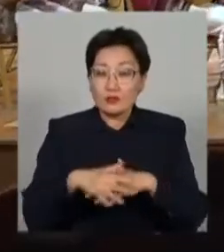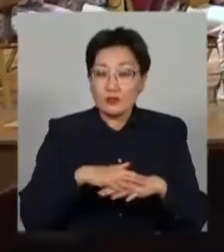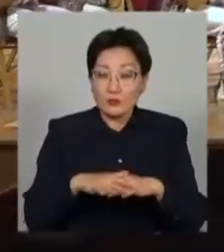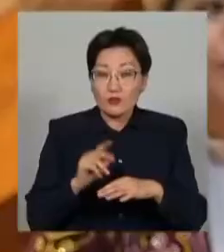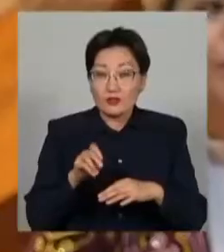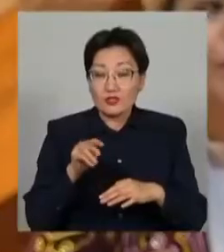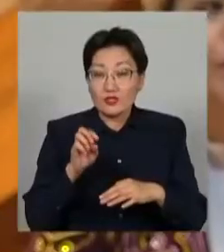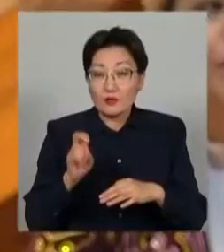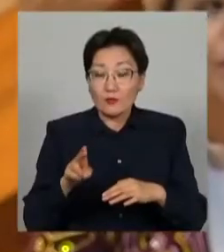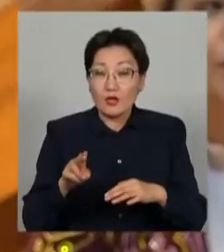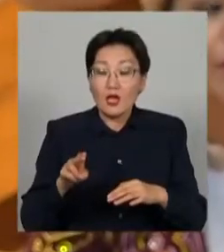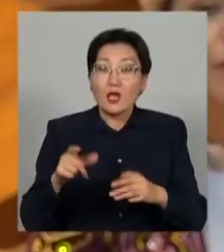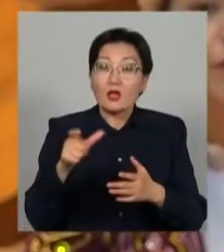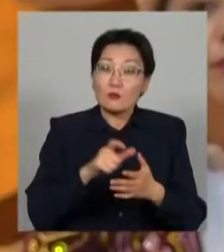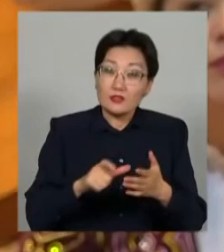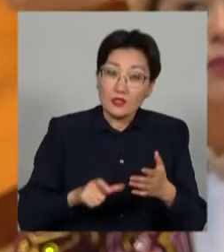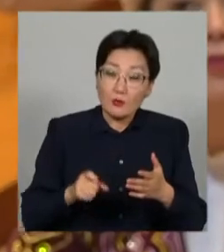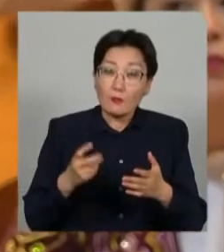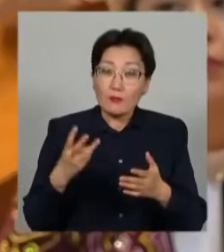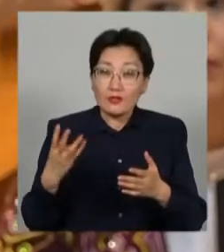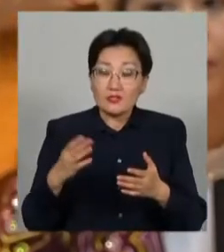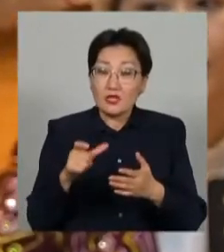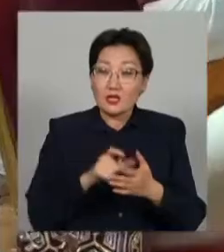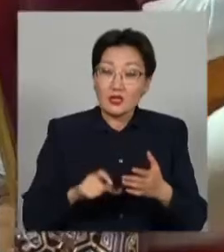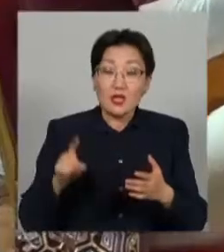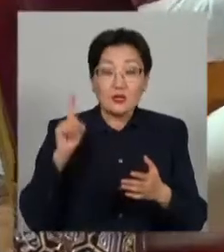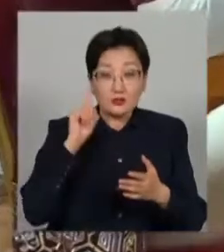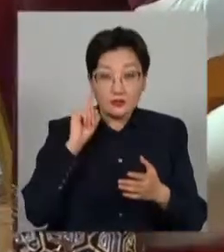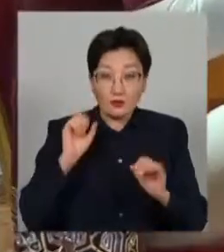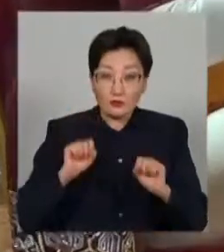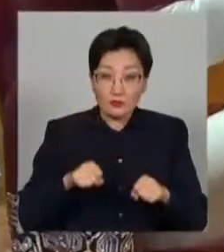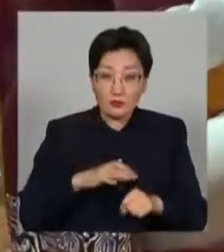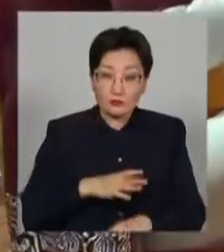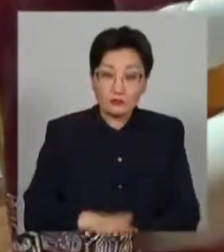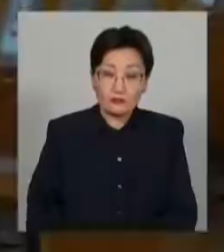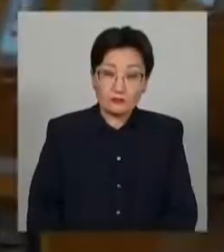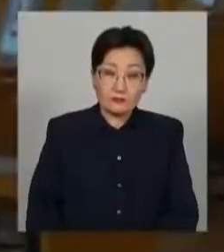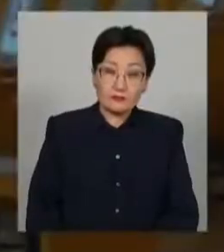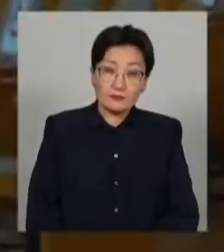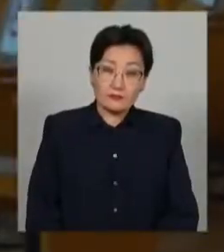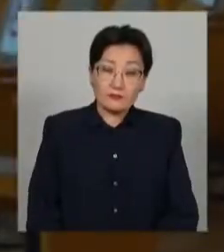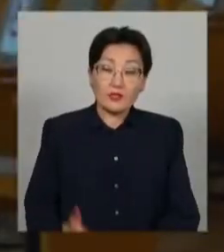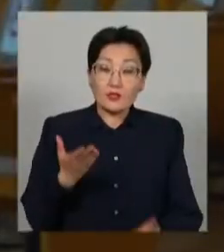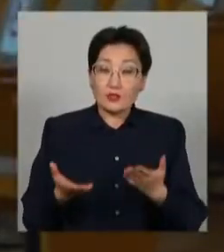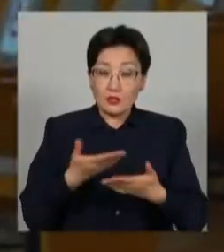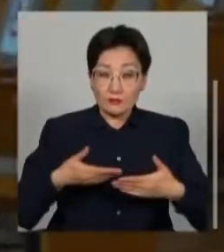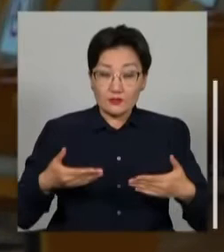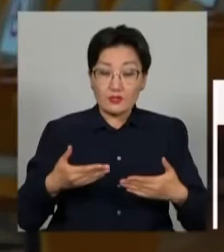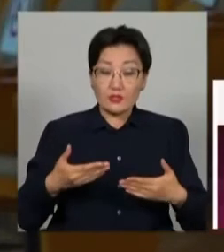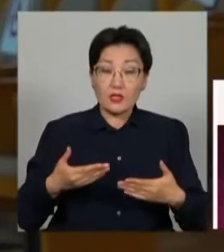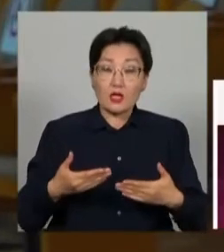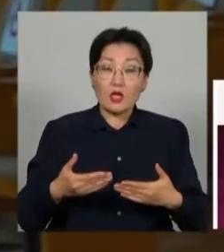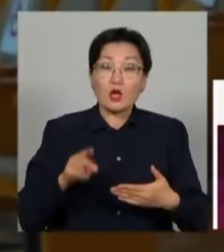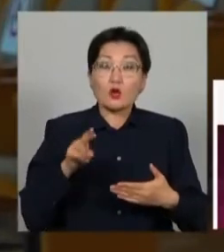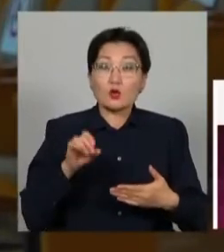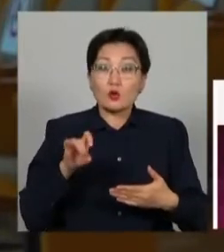Кенжебек Күмісбековтің композиторлығымен жазылған бірқатар әнді тыңдаудың да реті түсті. Егер біз айтатын болсақ,